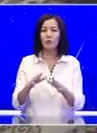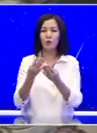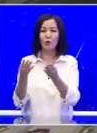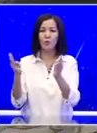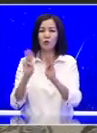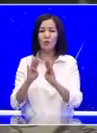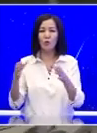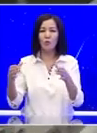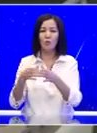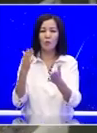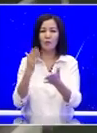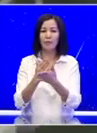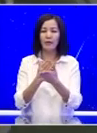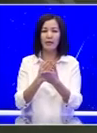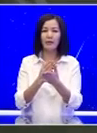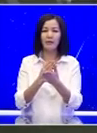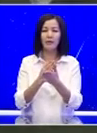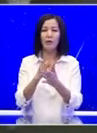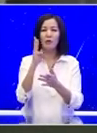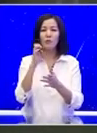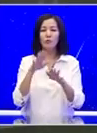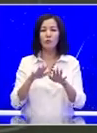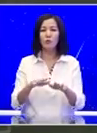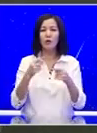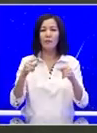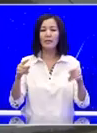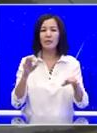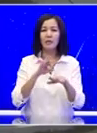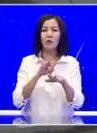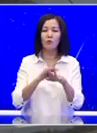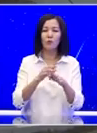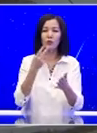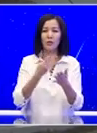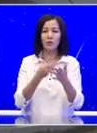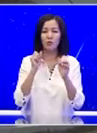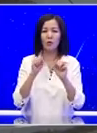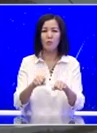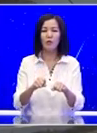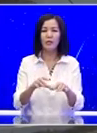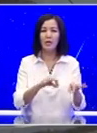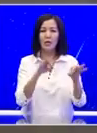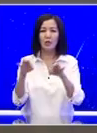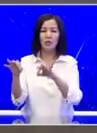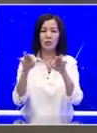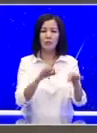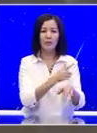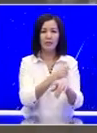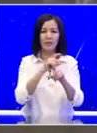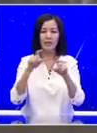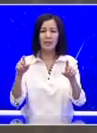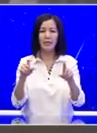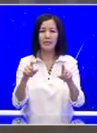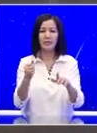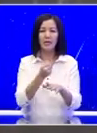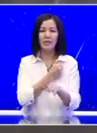бөлімі орналасқан. Сонымен қатар казармалық 300 орынға өзге науқастарды жайғастыруға болады. Жылжымалы далалық әскери госпиталь